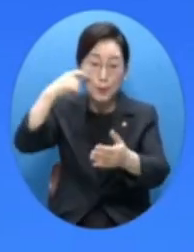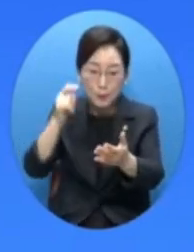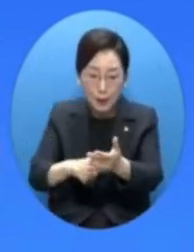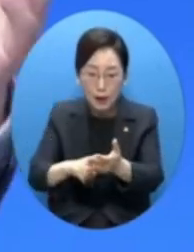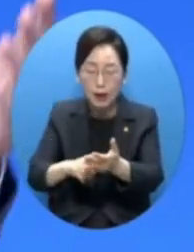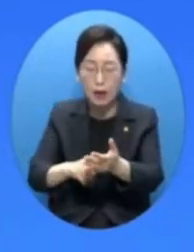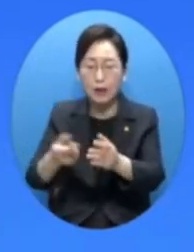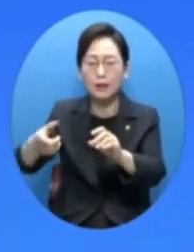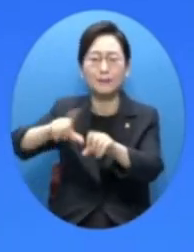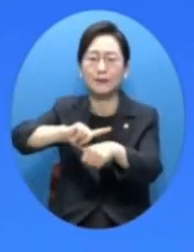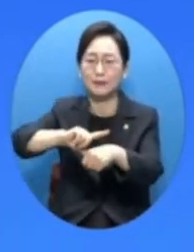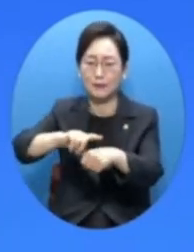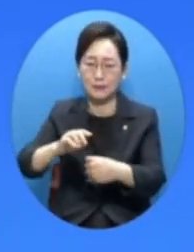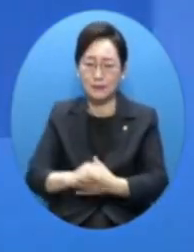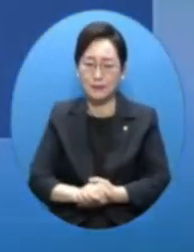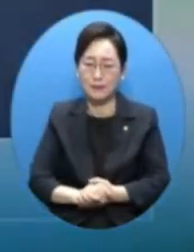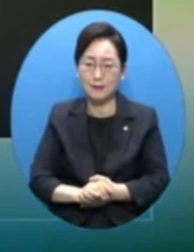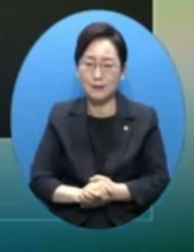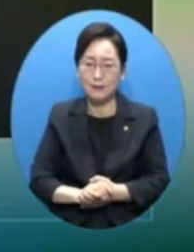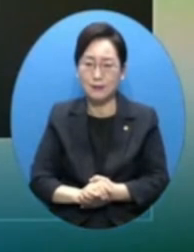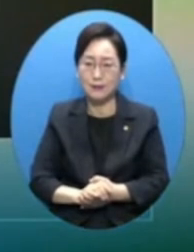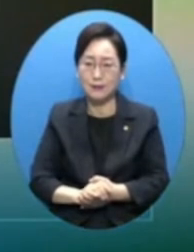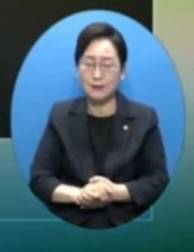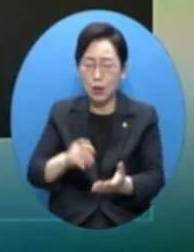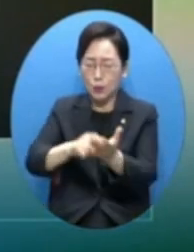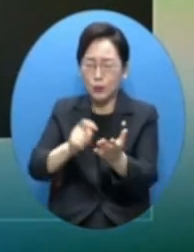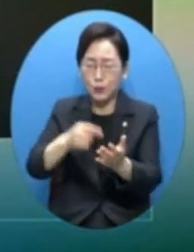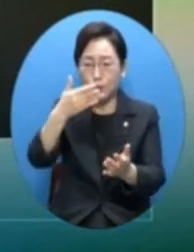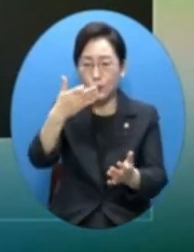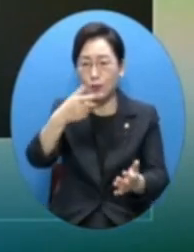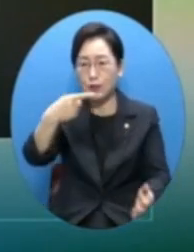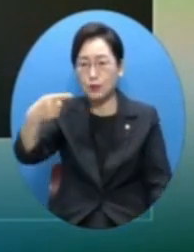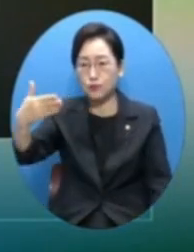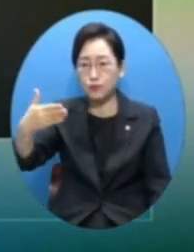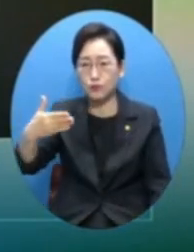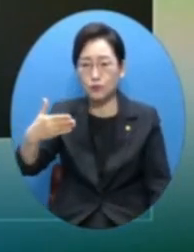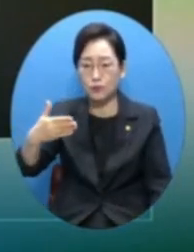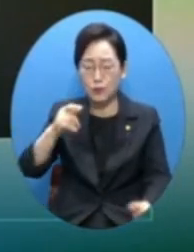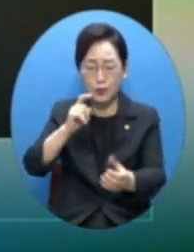보니까 이미 너무 늦었어요. 구급차가 와서 병원에 실려갔는데